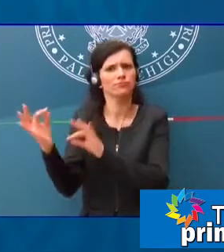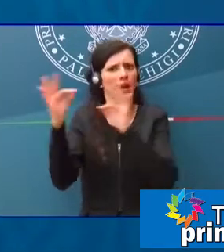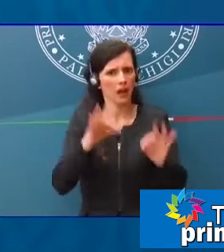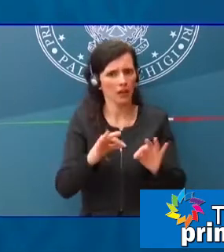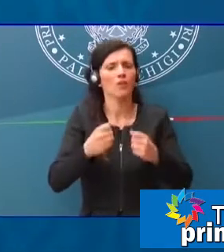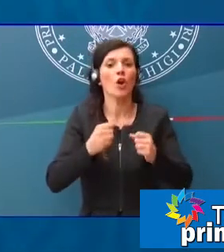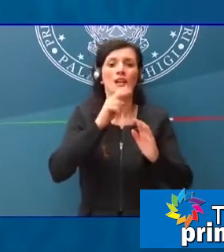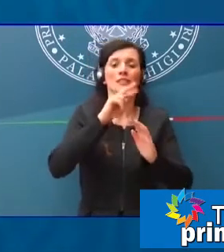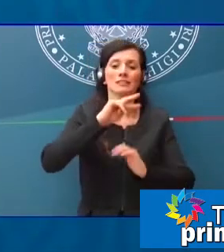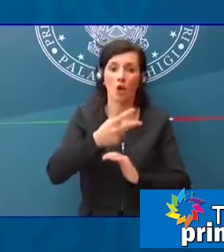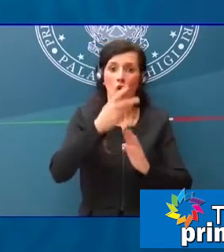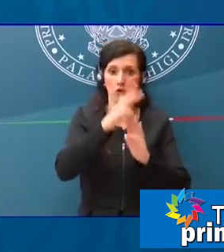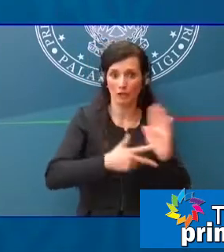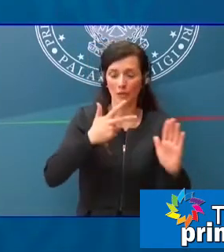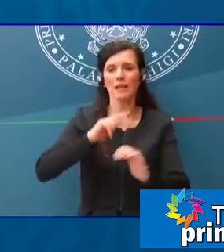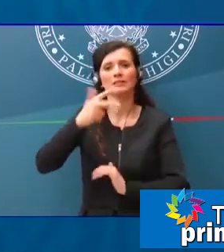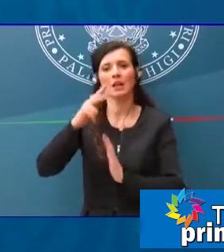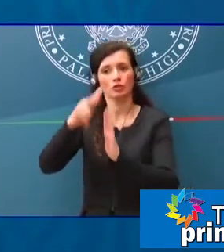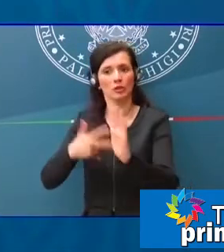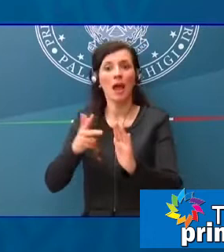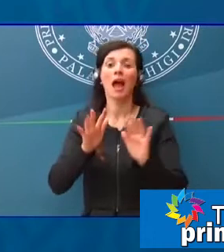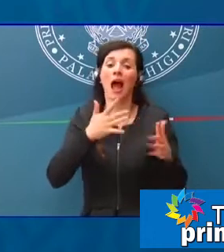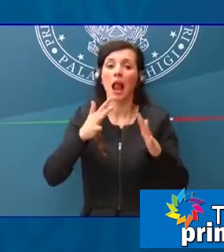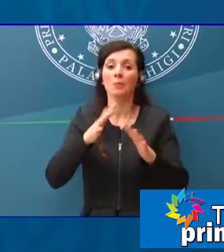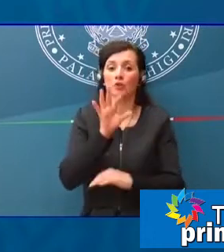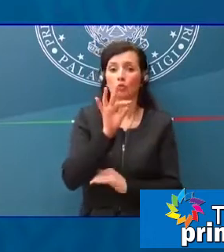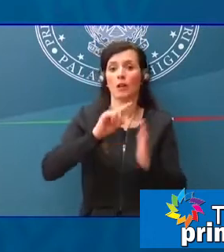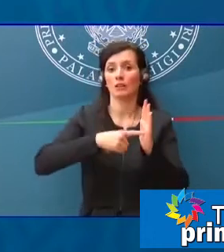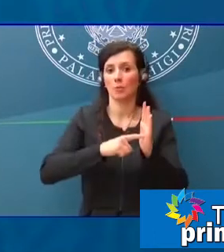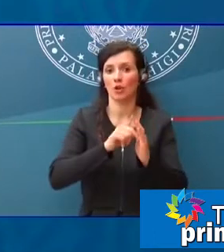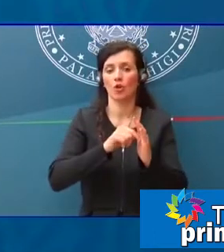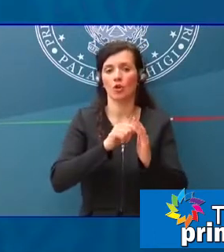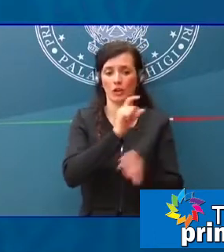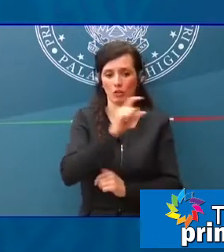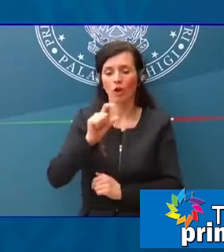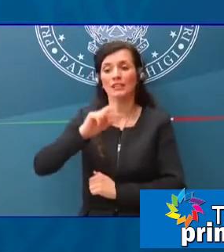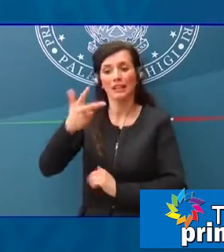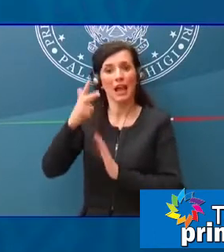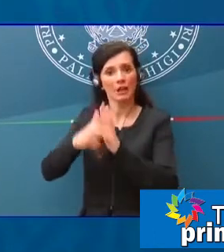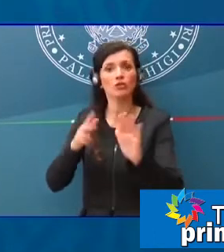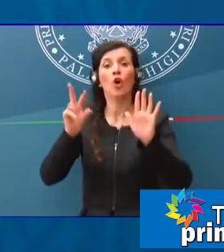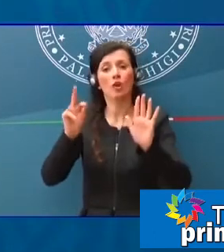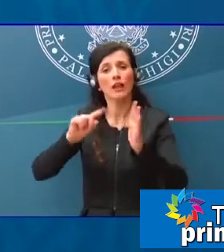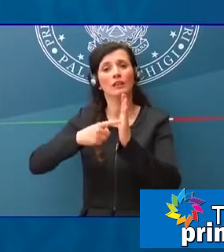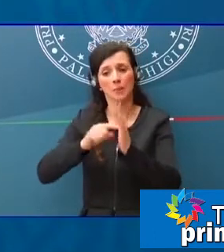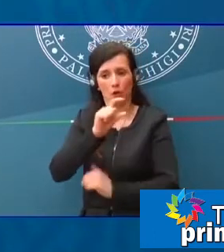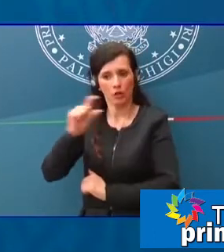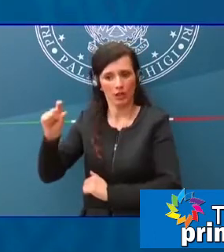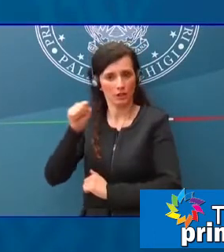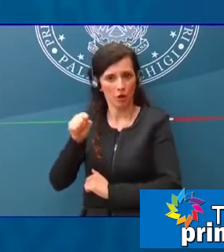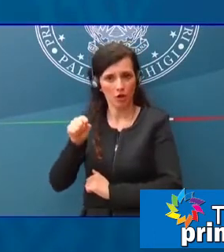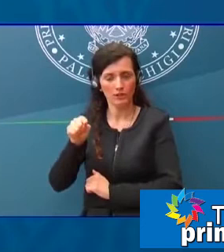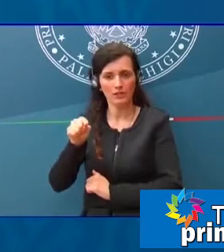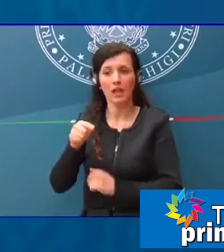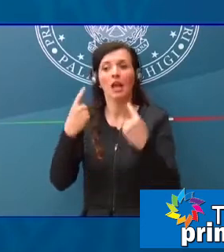terzo trimestre. Per il secondo trimestre almeno 50 milioni di dosi, per il terzo trimestre 80 milioni di dosi. E tra queste vi